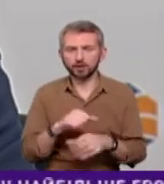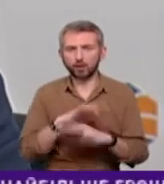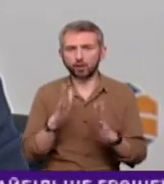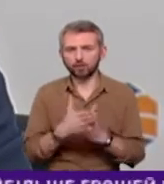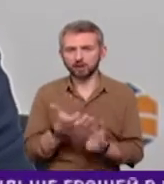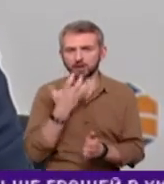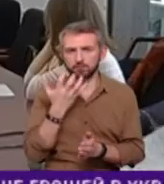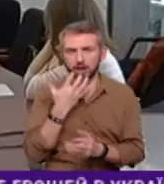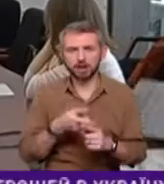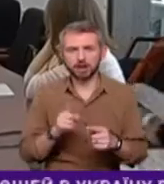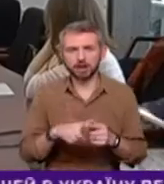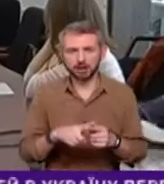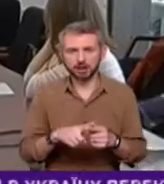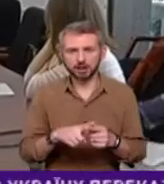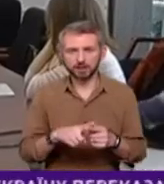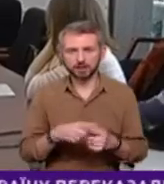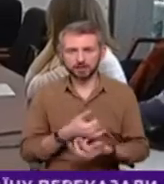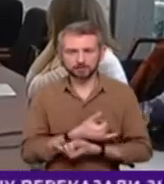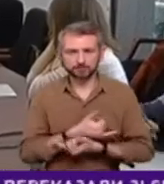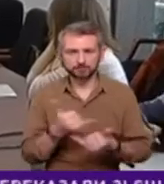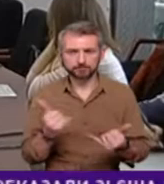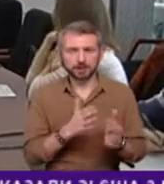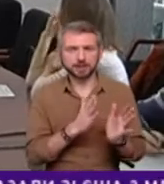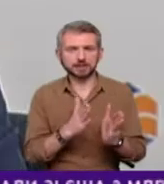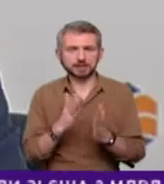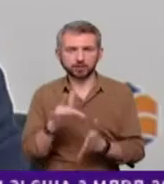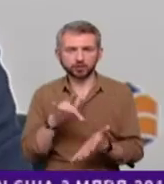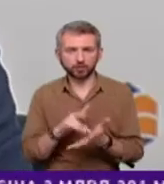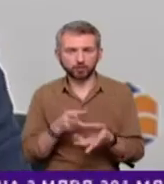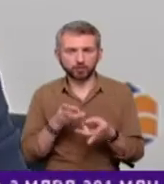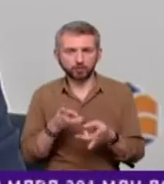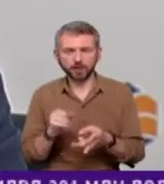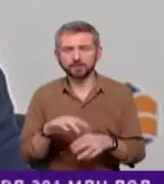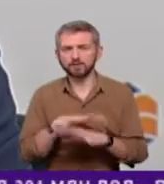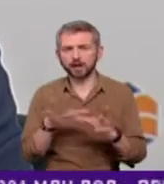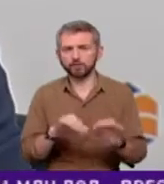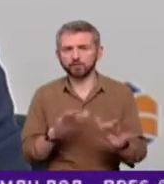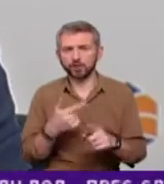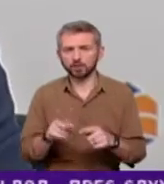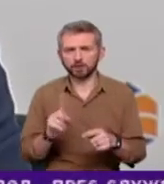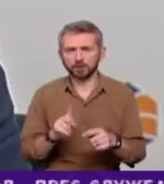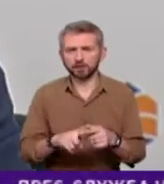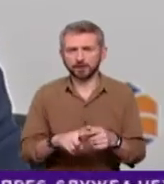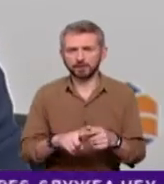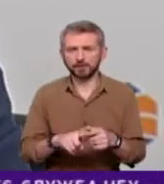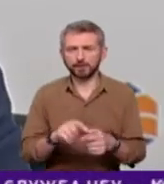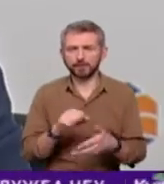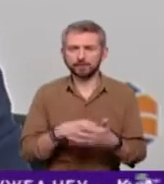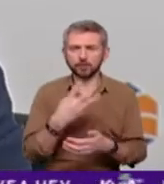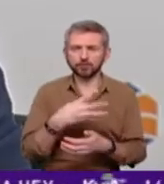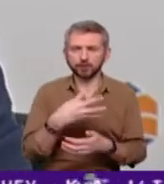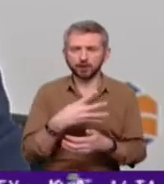теплової енергії, який відбирається системою централізованого опалення. Але в загальному випадку це від 40 до